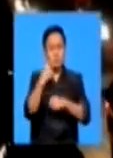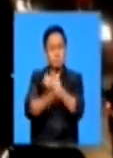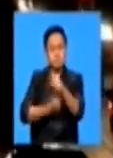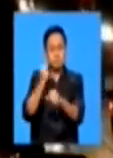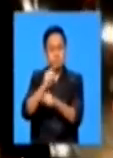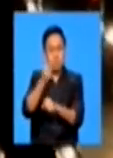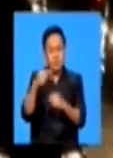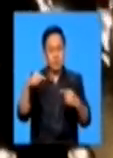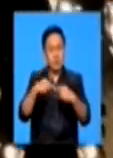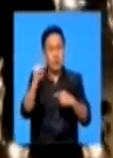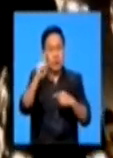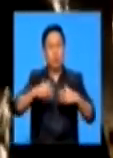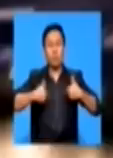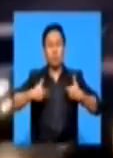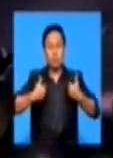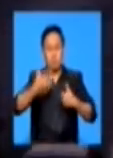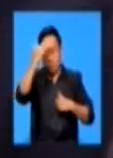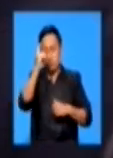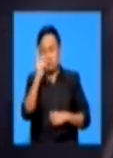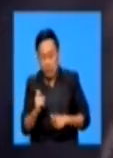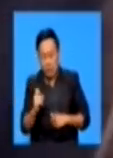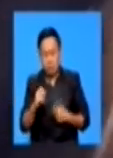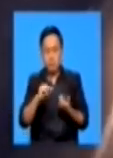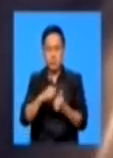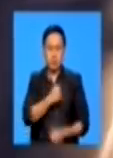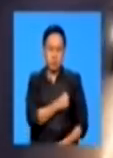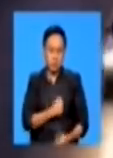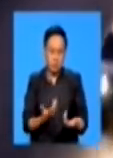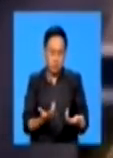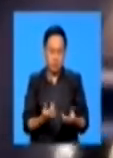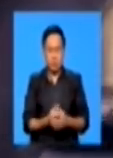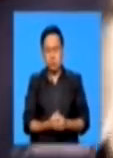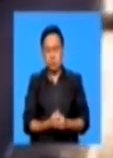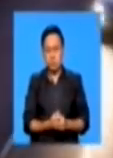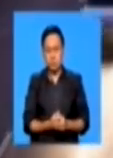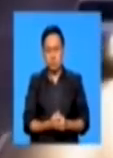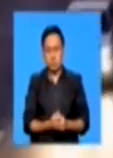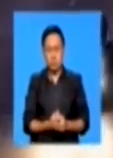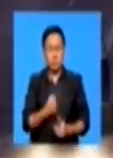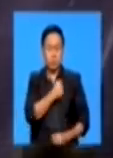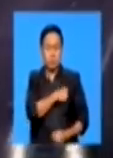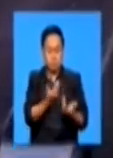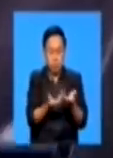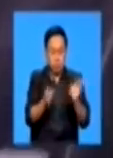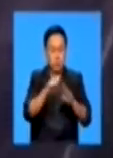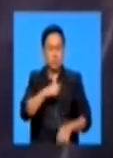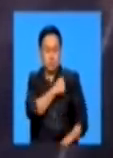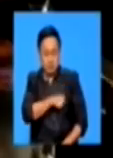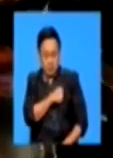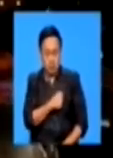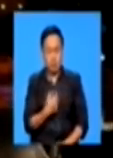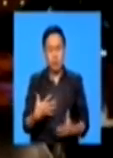ยิ่งเสียชีวิตยิ่งแย่ใหญ่เพราะมีคนเสียใจกับท่านเยอะนะครอบครัว